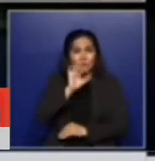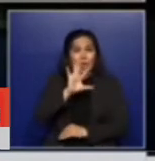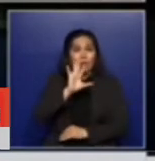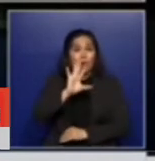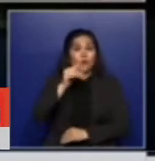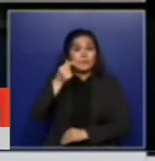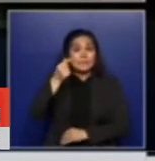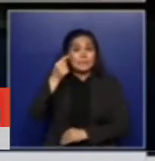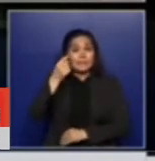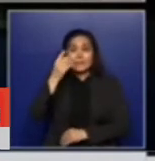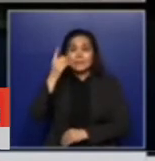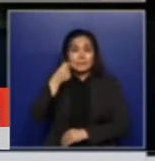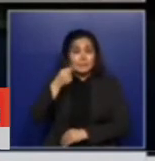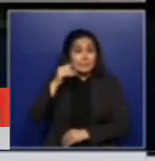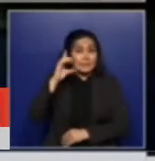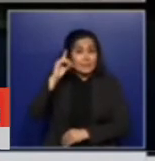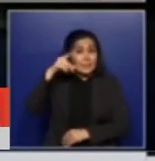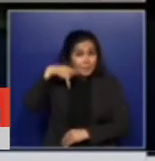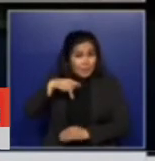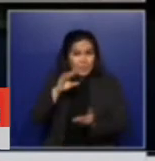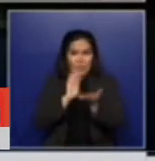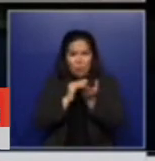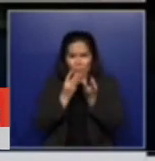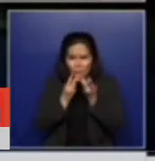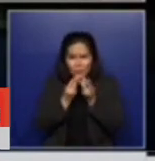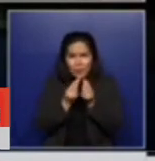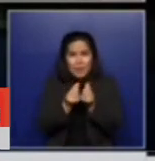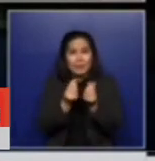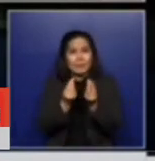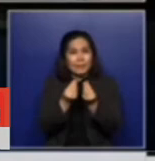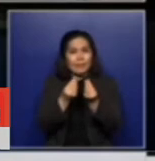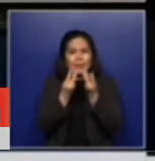ตัวเลขละเอียดแบบนี้